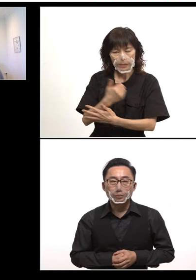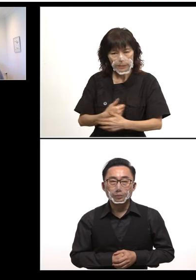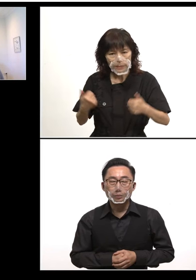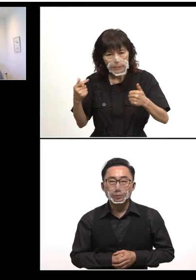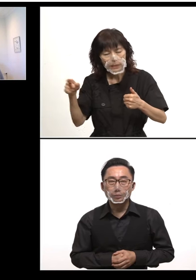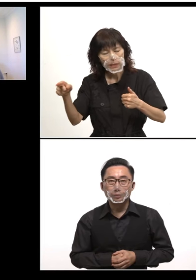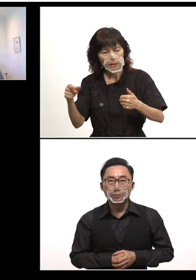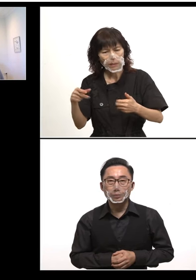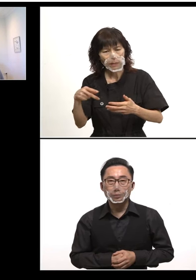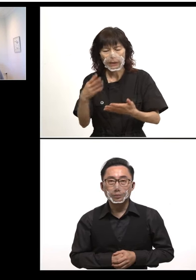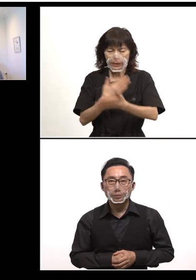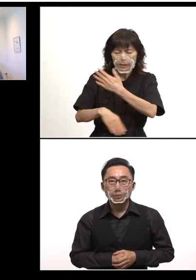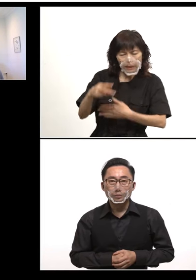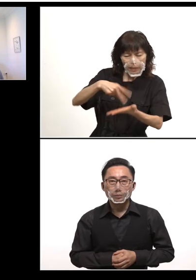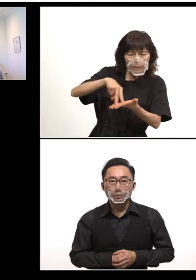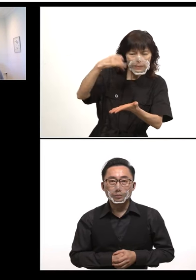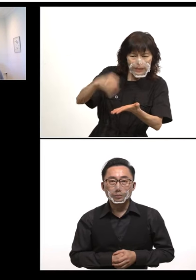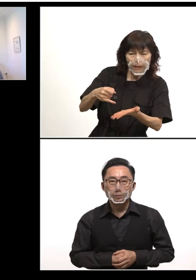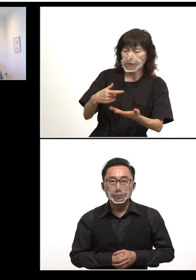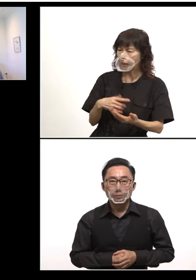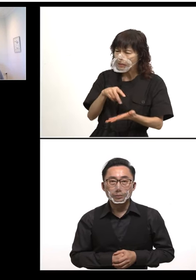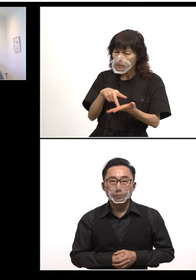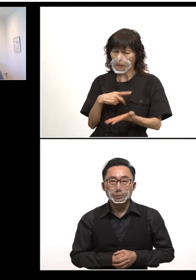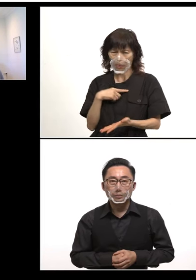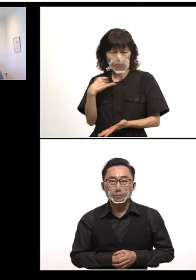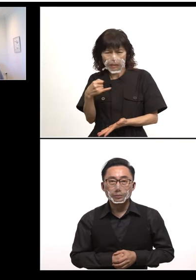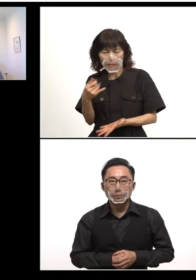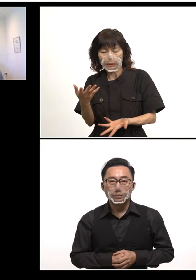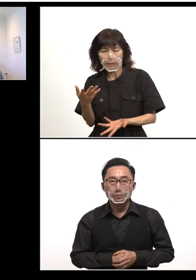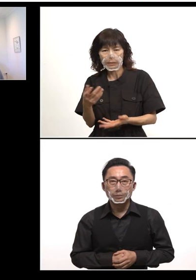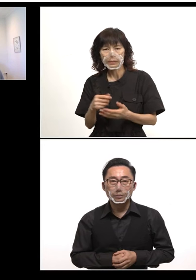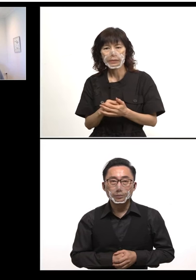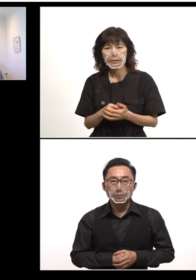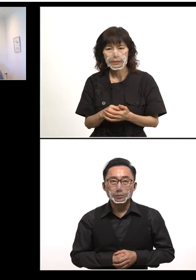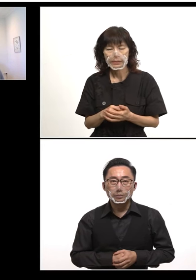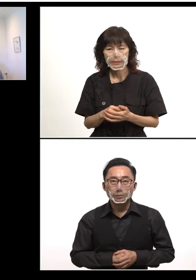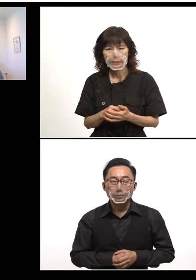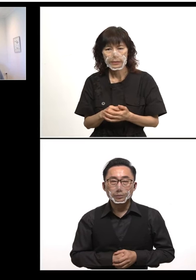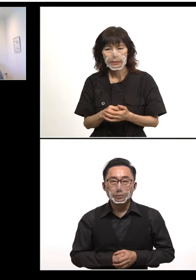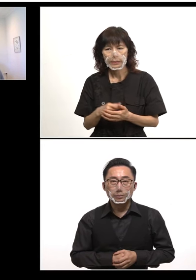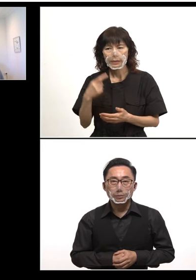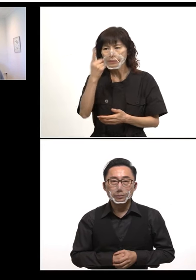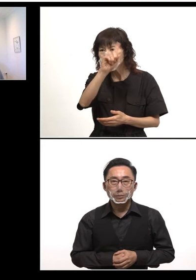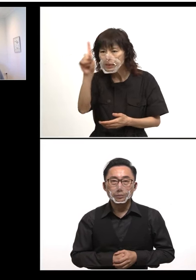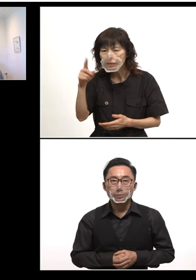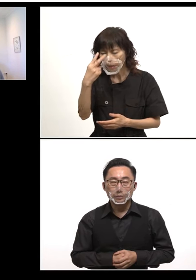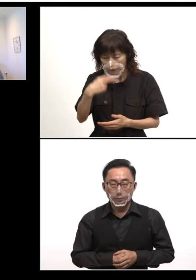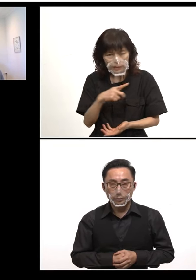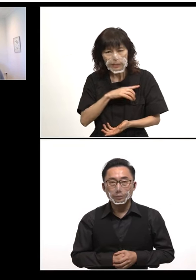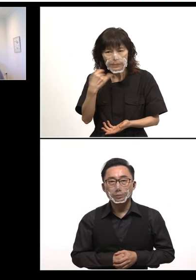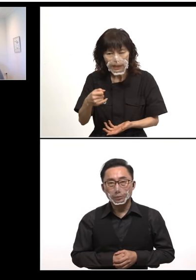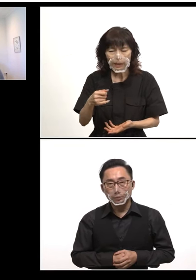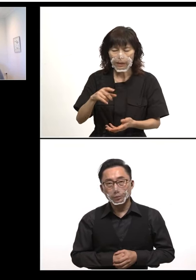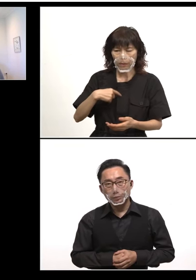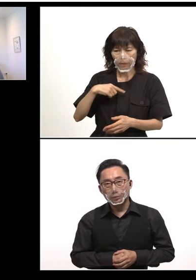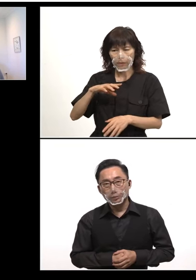哋未跳到舞喎，或者佢覺得佢哋唔認識喎。咁反過嚟就係、是。正正頭先講嗰樣嘢啦，究竟係邊個唔認識邊個咧？